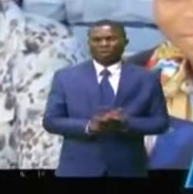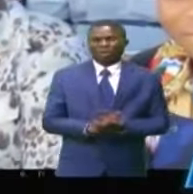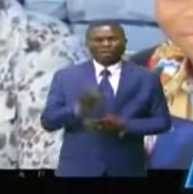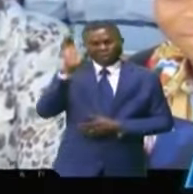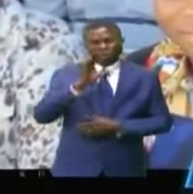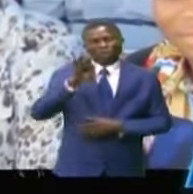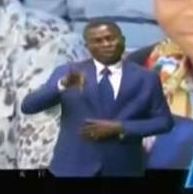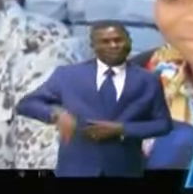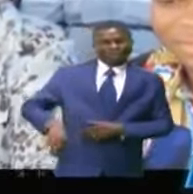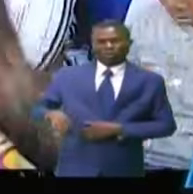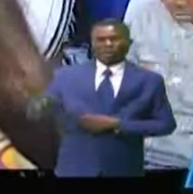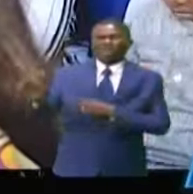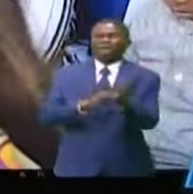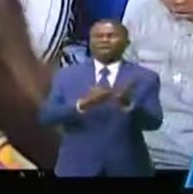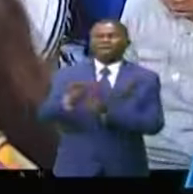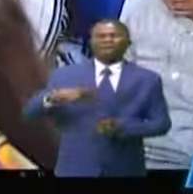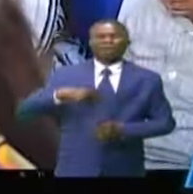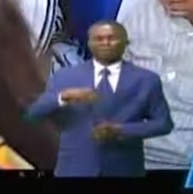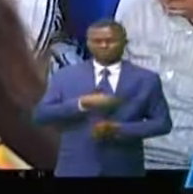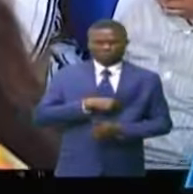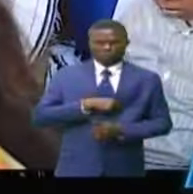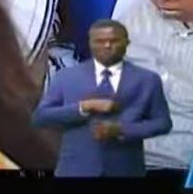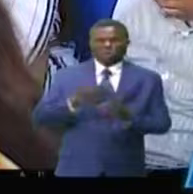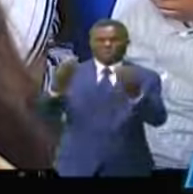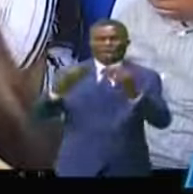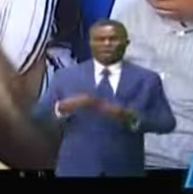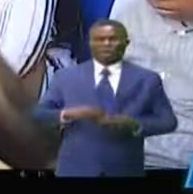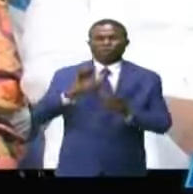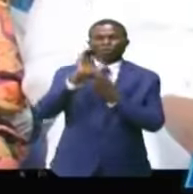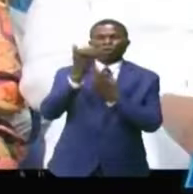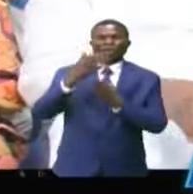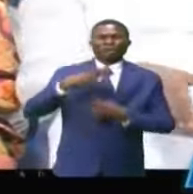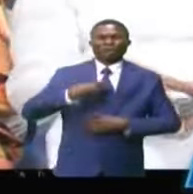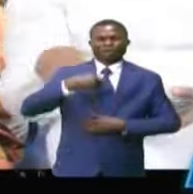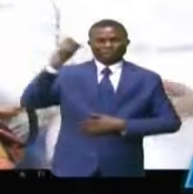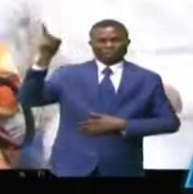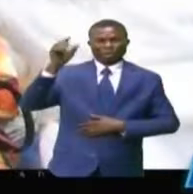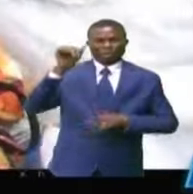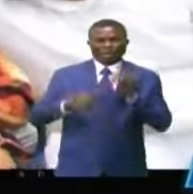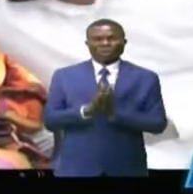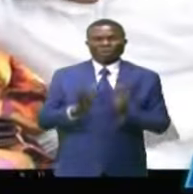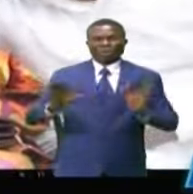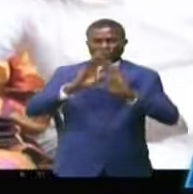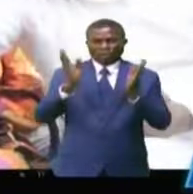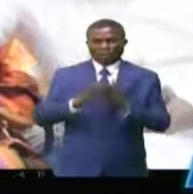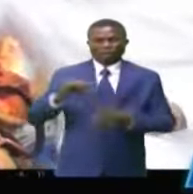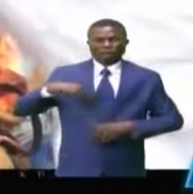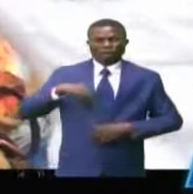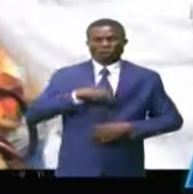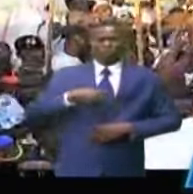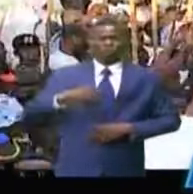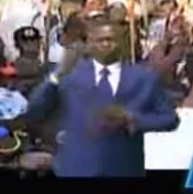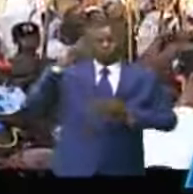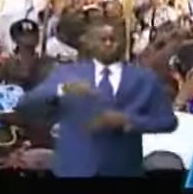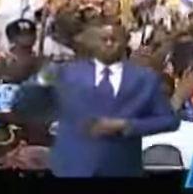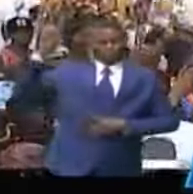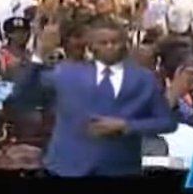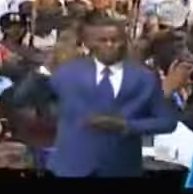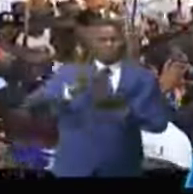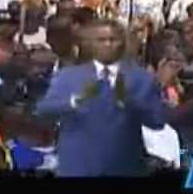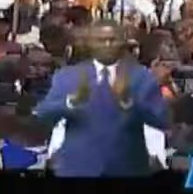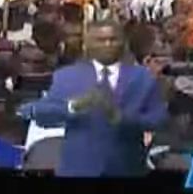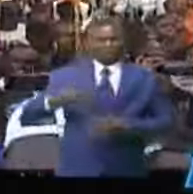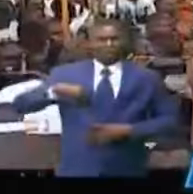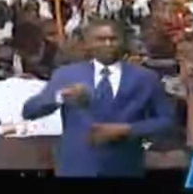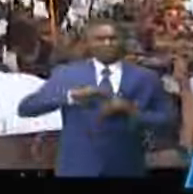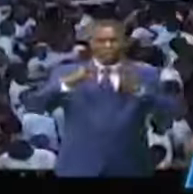cherchent à nous imposer la culture étrangère. Selon le secrétaire général, tout membre de l'UDPS sera d'office membre de